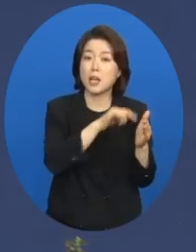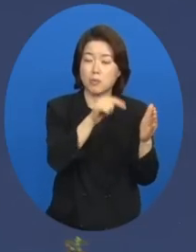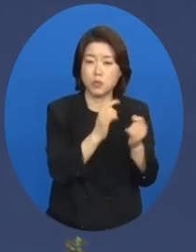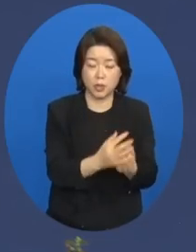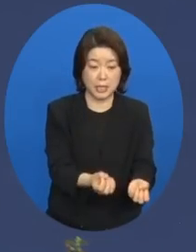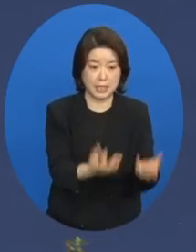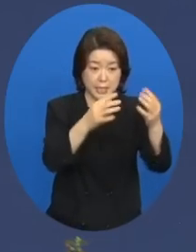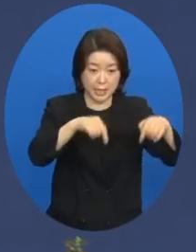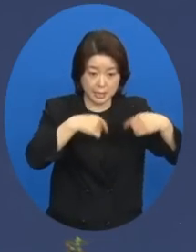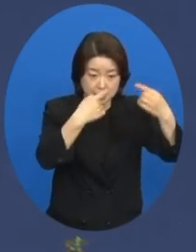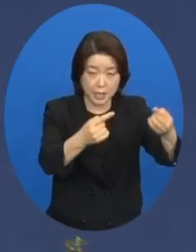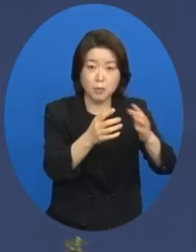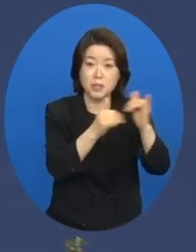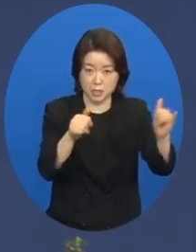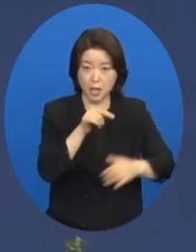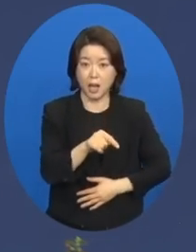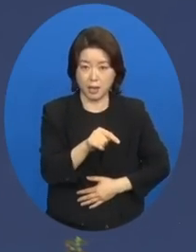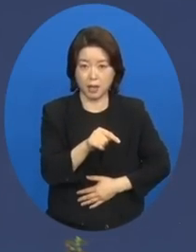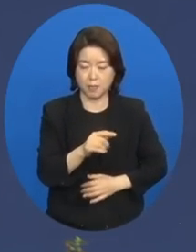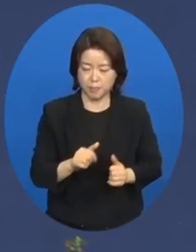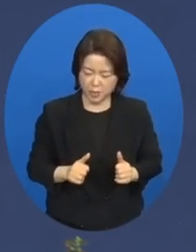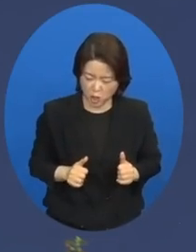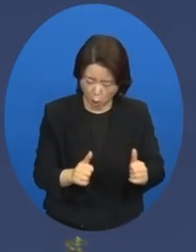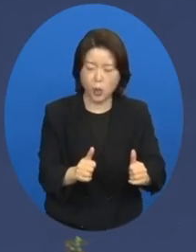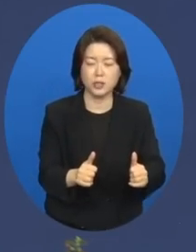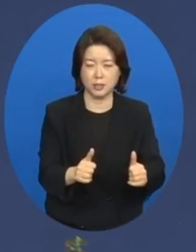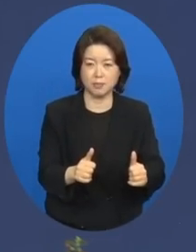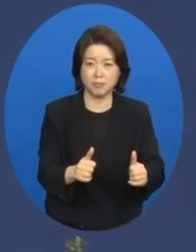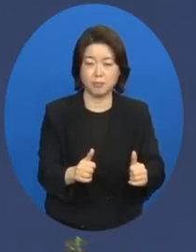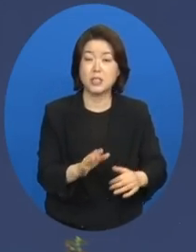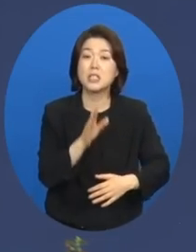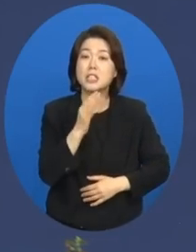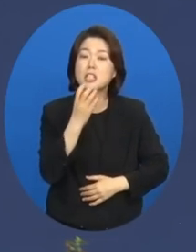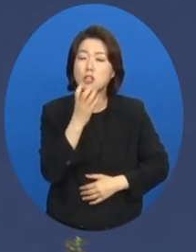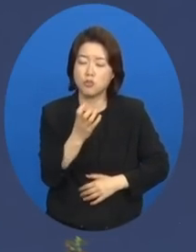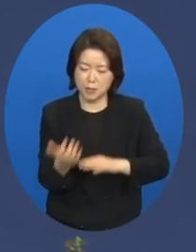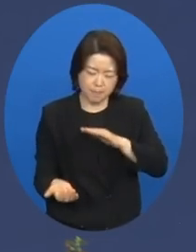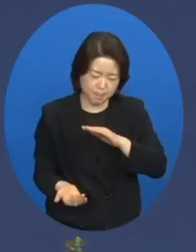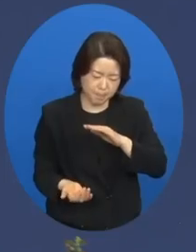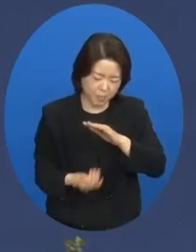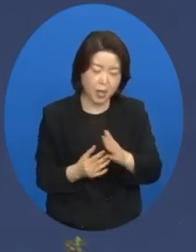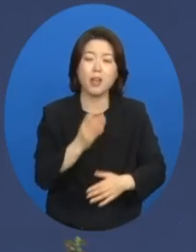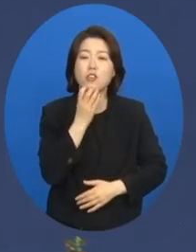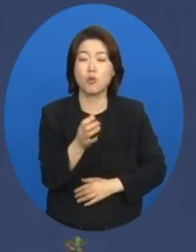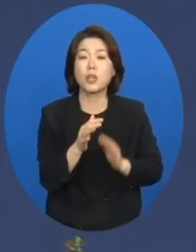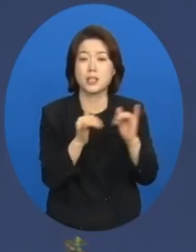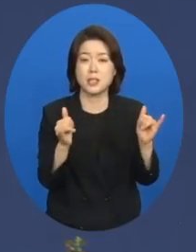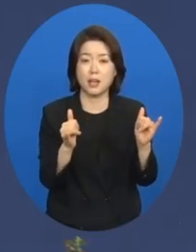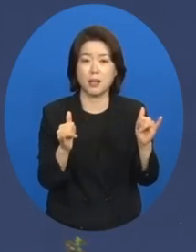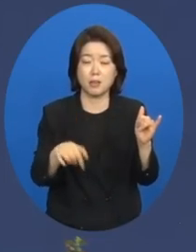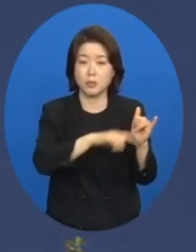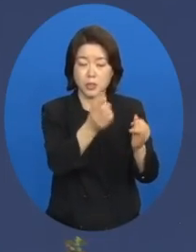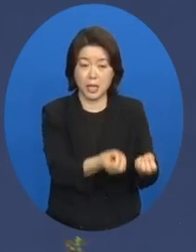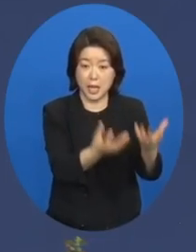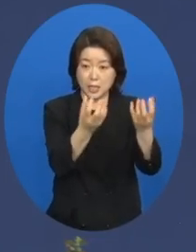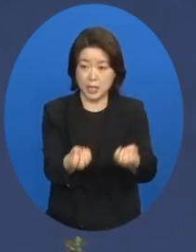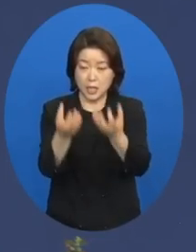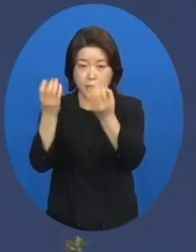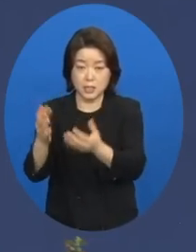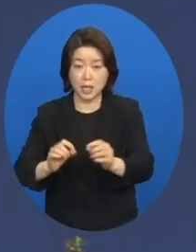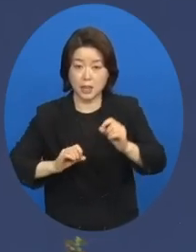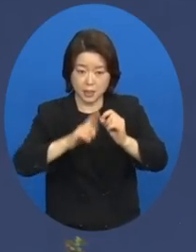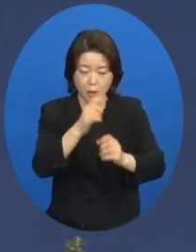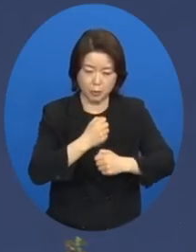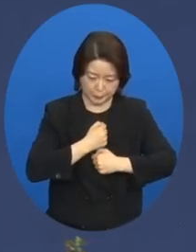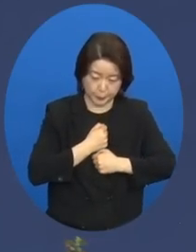절기에 참석한 사람들이야말로 열심히 있고 진짜 유대인 중에 유대인들이었죠. 그리고 그들 모든 절기를 대부분 다